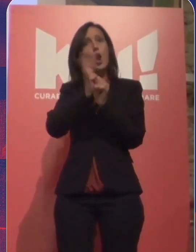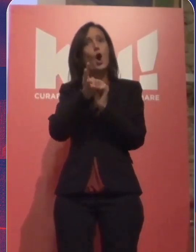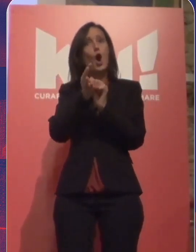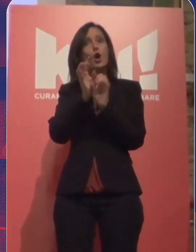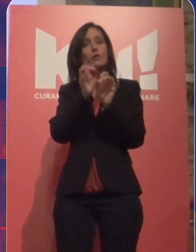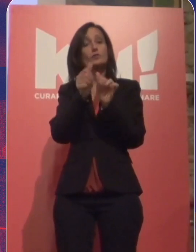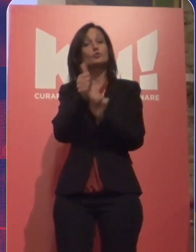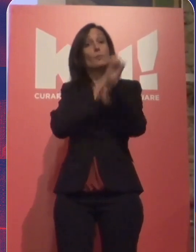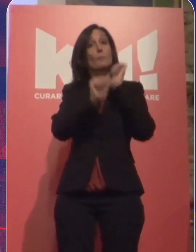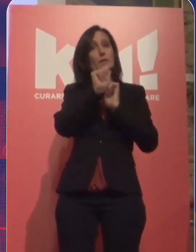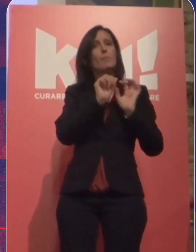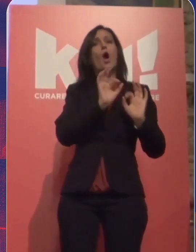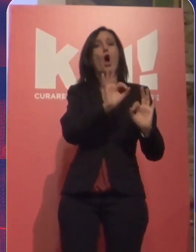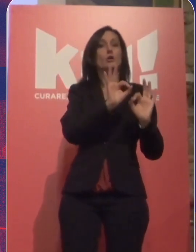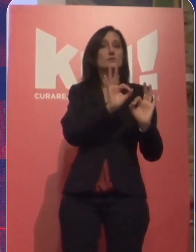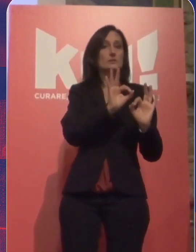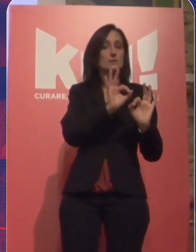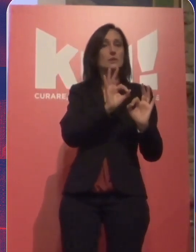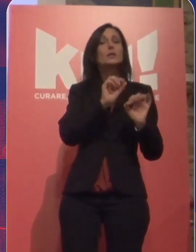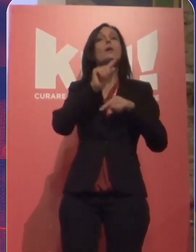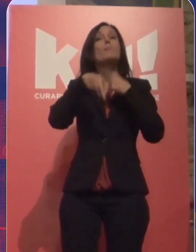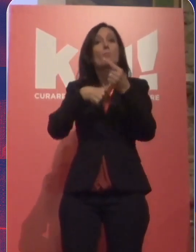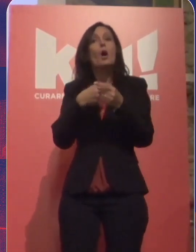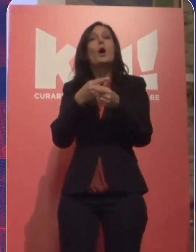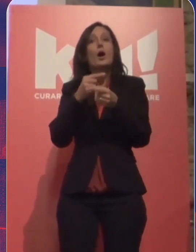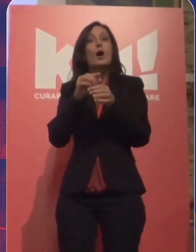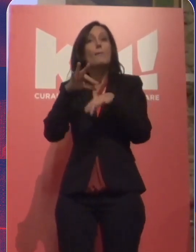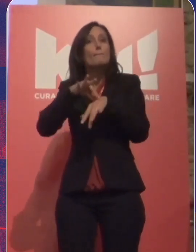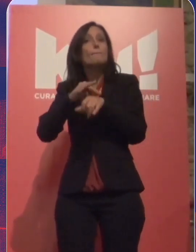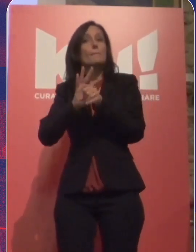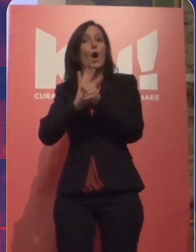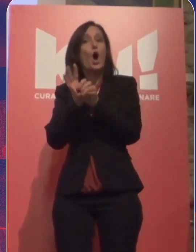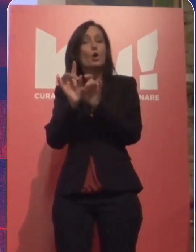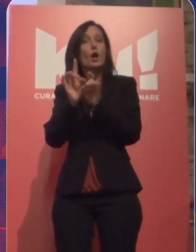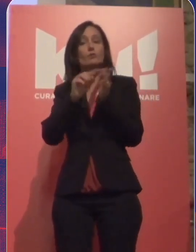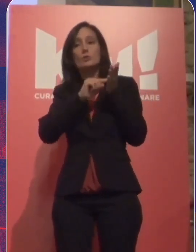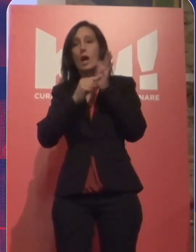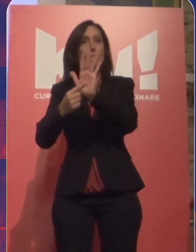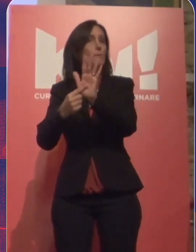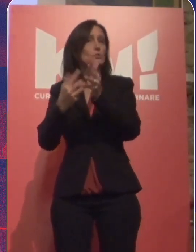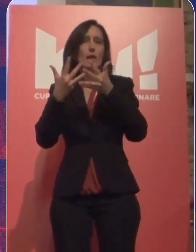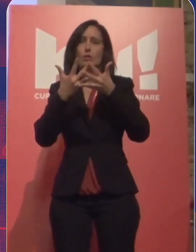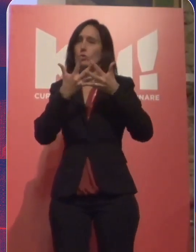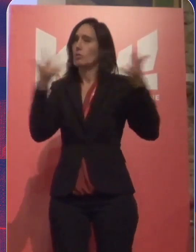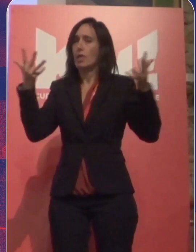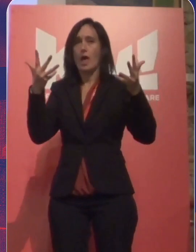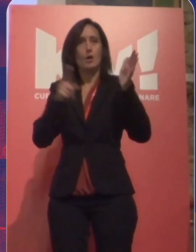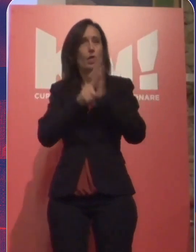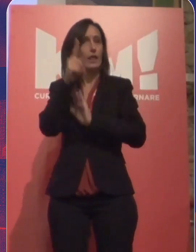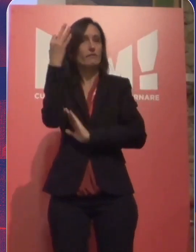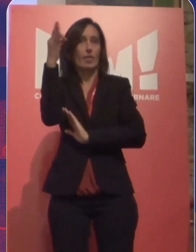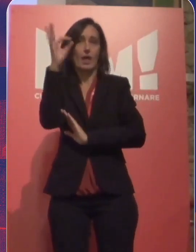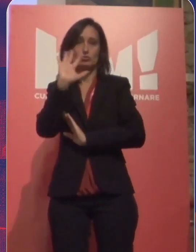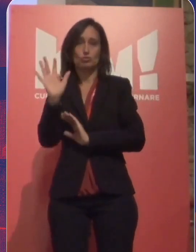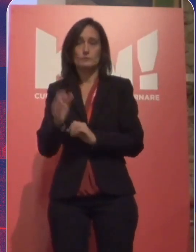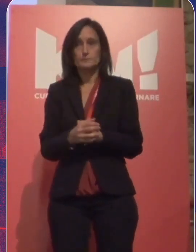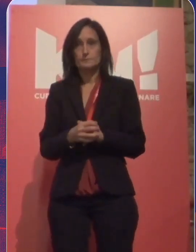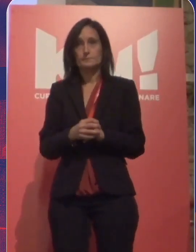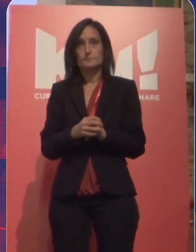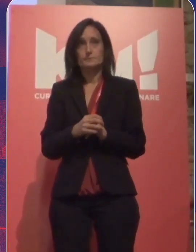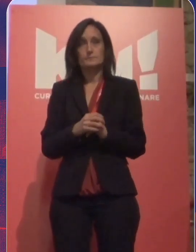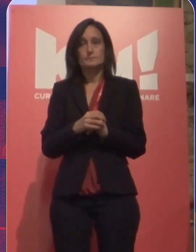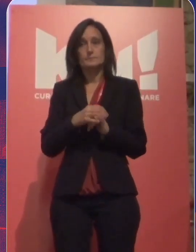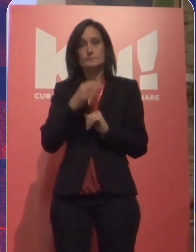sua la sua drammatica drammatica efficacia mi soffermo e poi